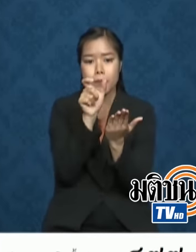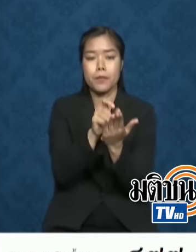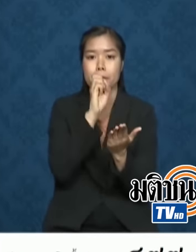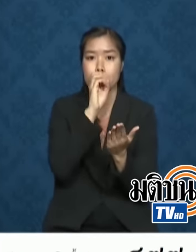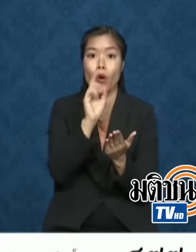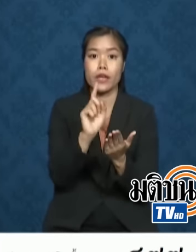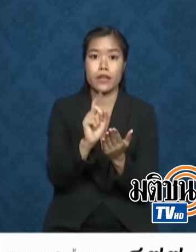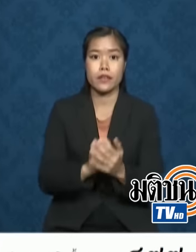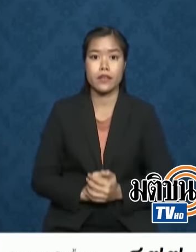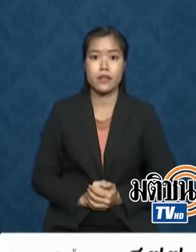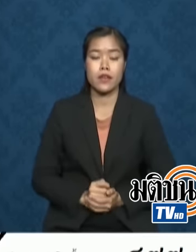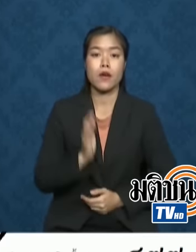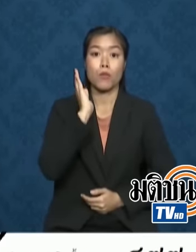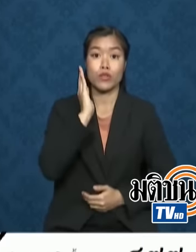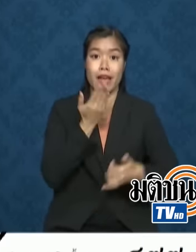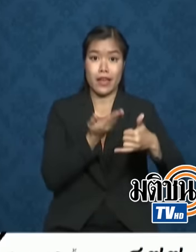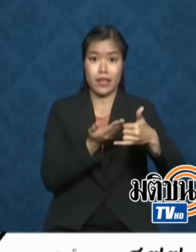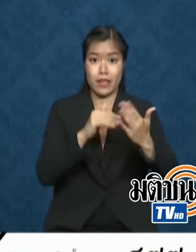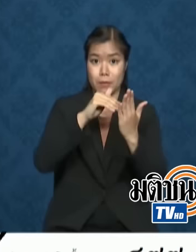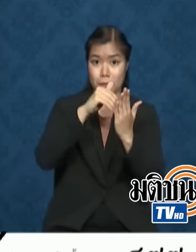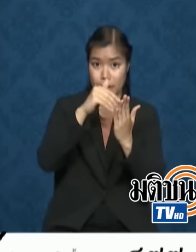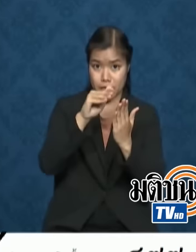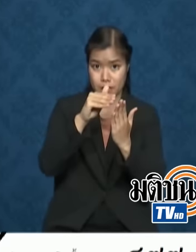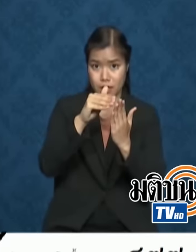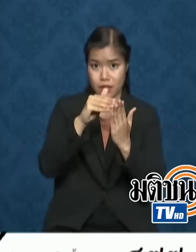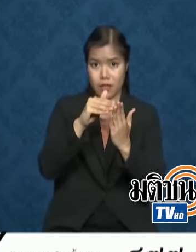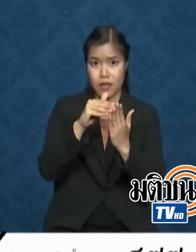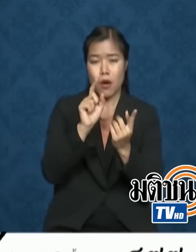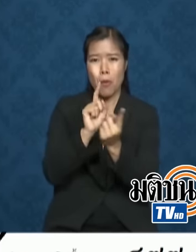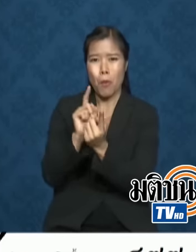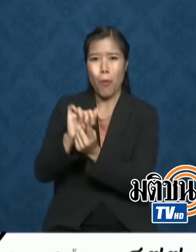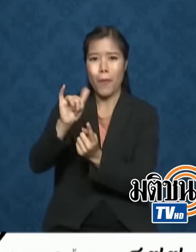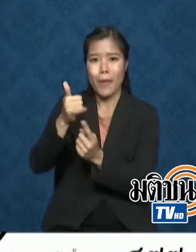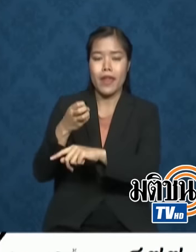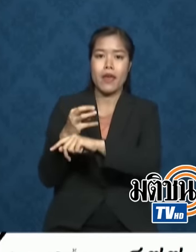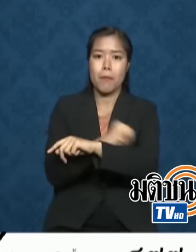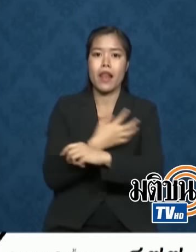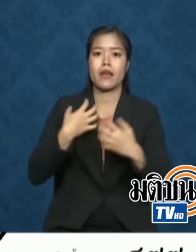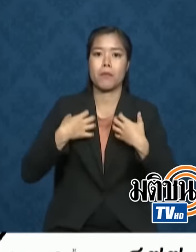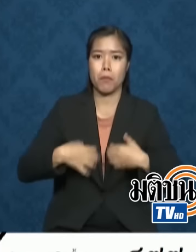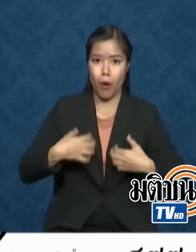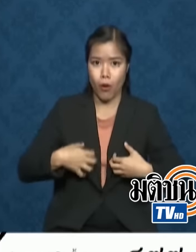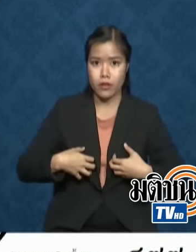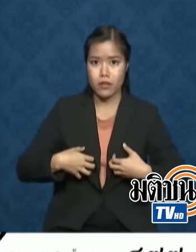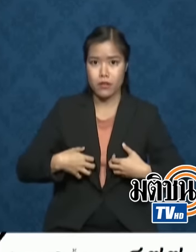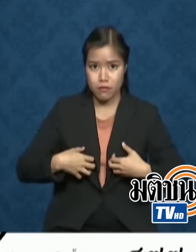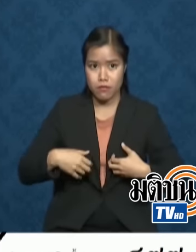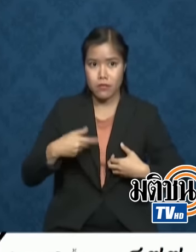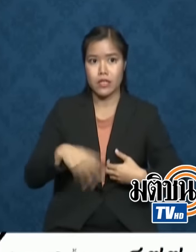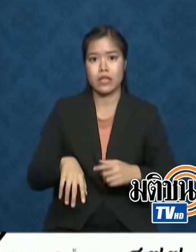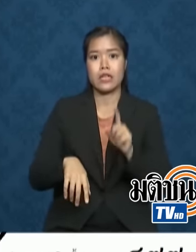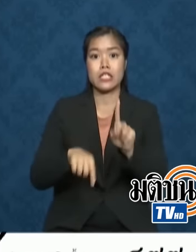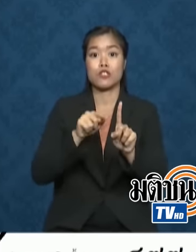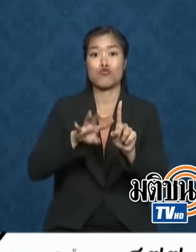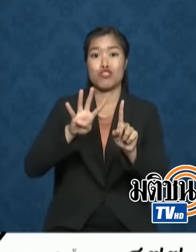ไรผู้ชายภาคเหนือมีโอกาสเป็นมะเร็งปอดมากกว่าผู้ชายภาคอื่น 1.4 เท่าและผู้หญิงภาค